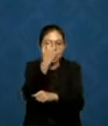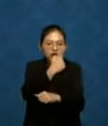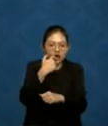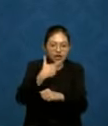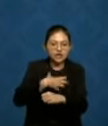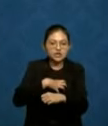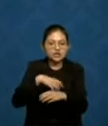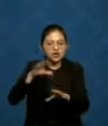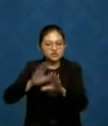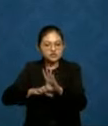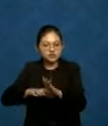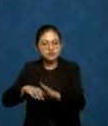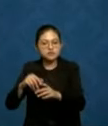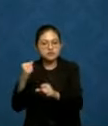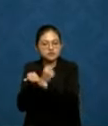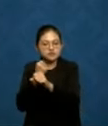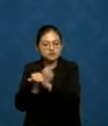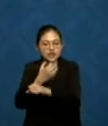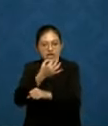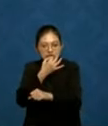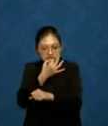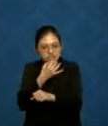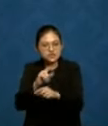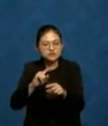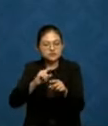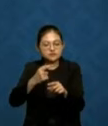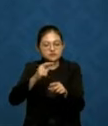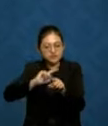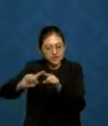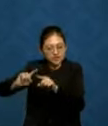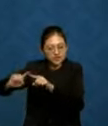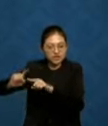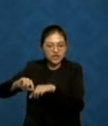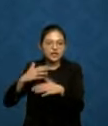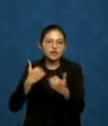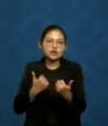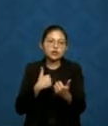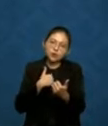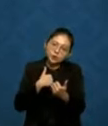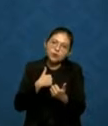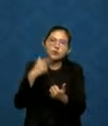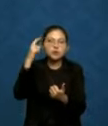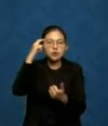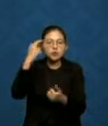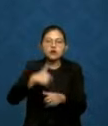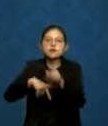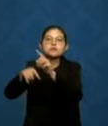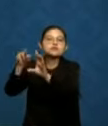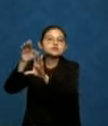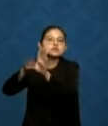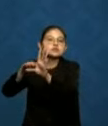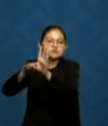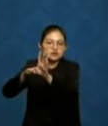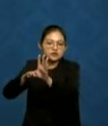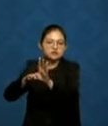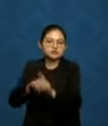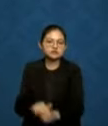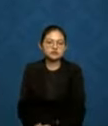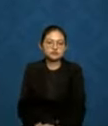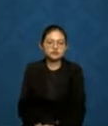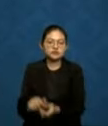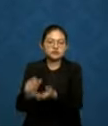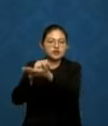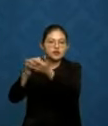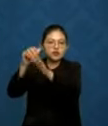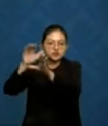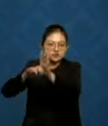ฝึกทักษะอาชีพต่างๆนะครับเขาก็จะได้มาสมัครผ่านท่านกำนันผู้ใหญ่บ้านและผ่าน